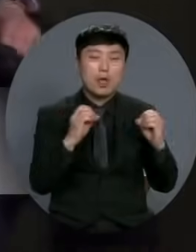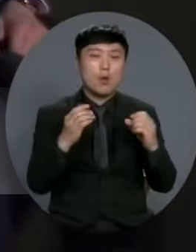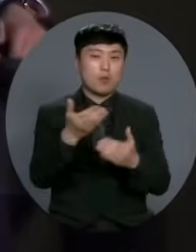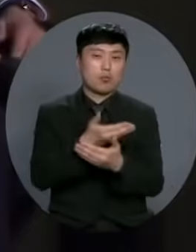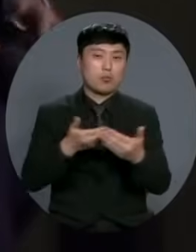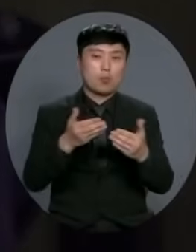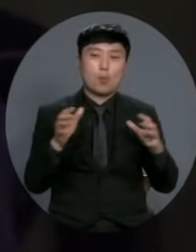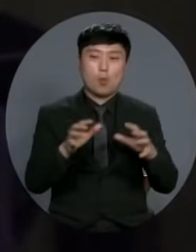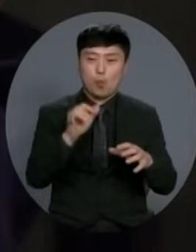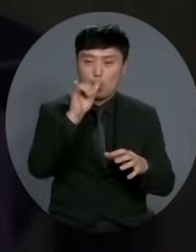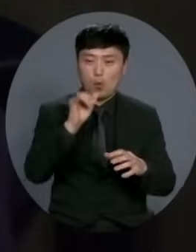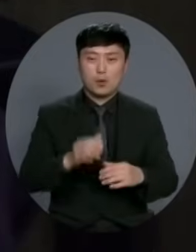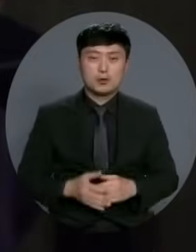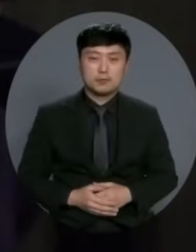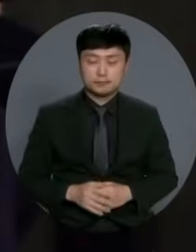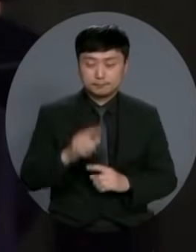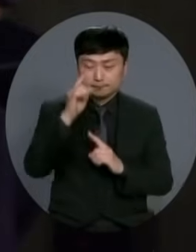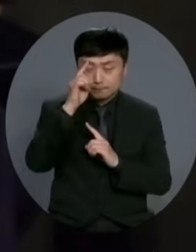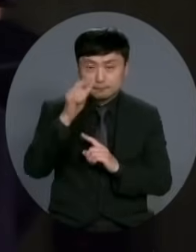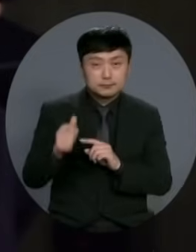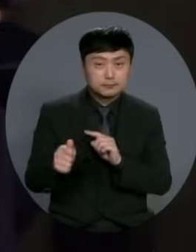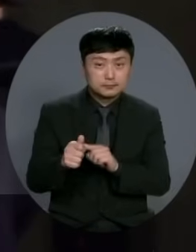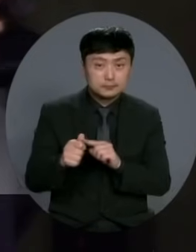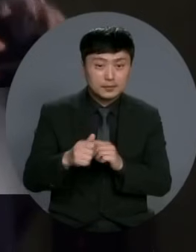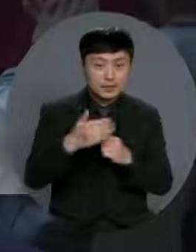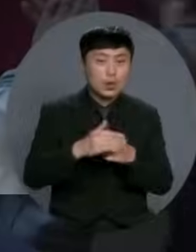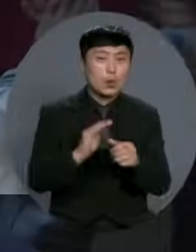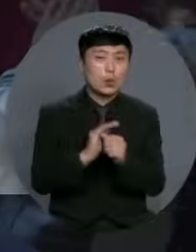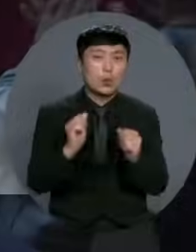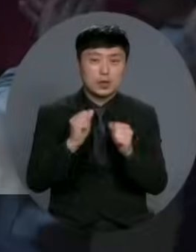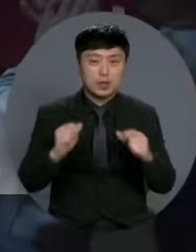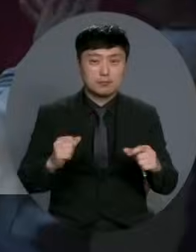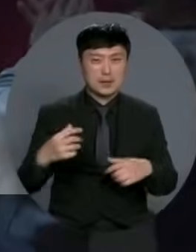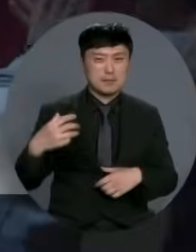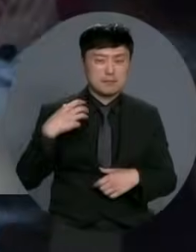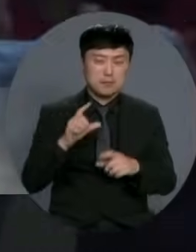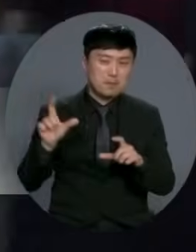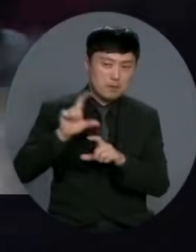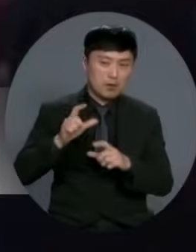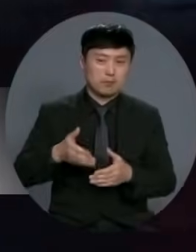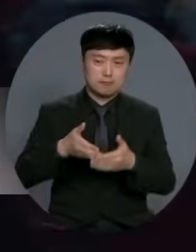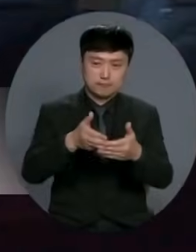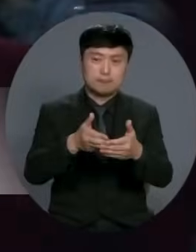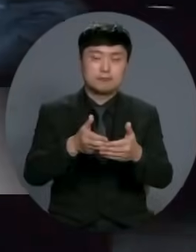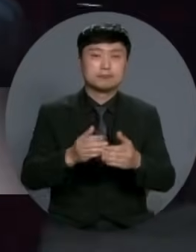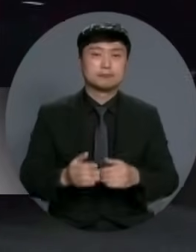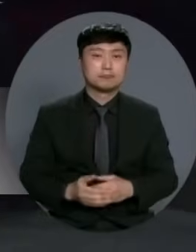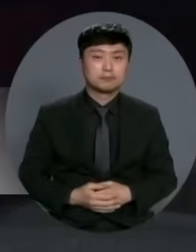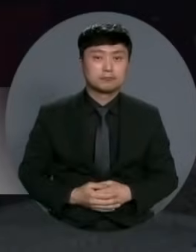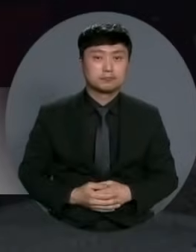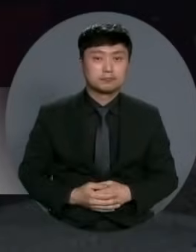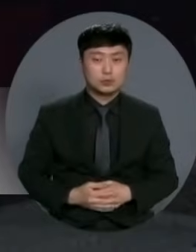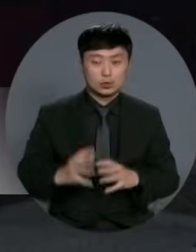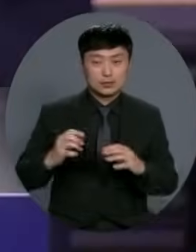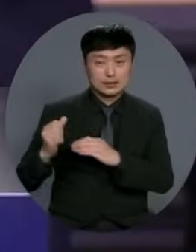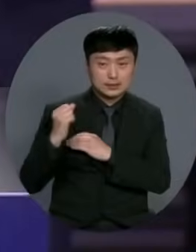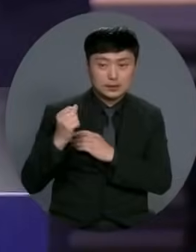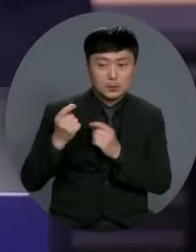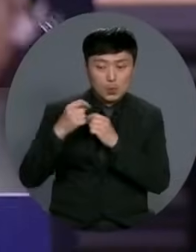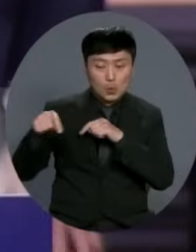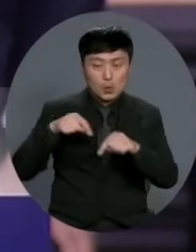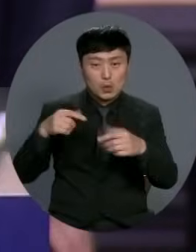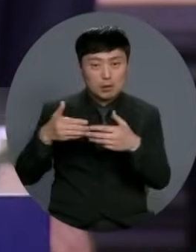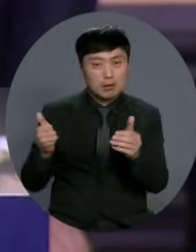모임을 했습니다. 이준석 전 대표는 대구 경북의 역할을 강조했습니다. 위기에 빠진 국민의힘과 보수